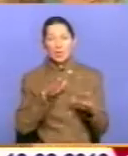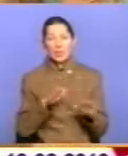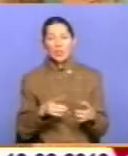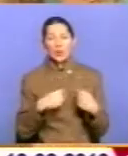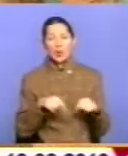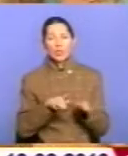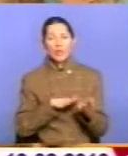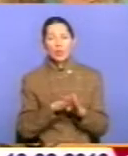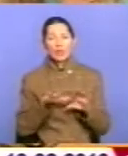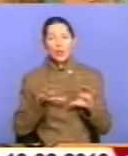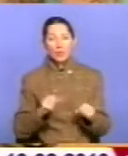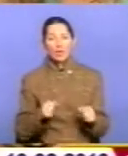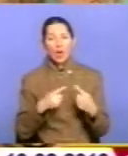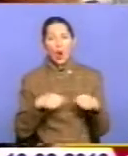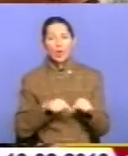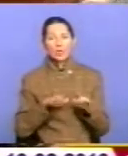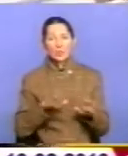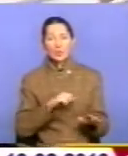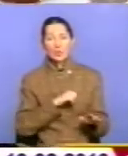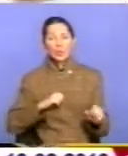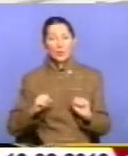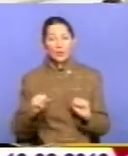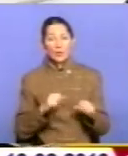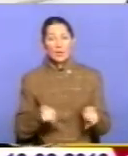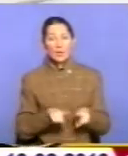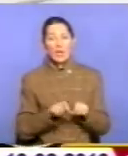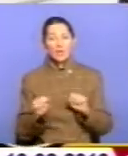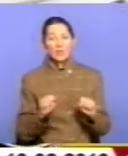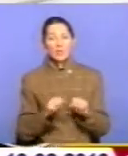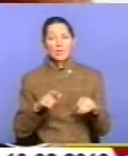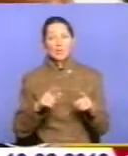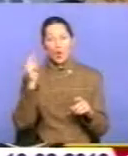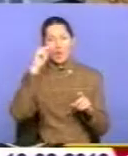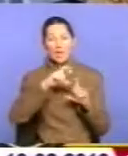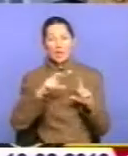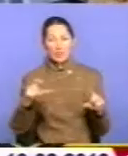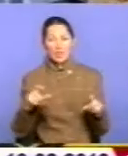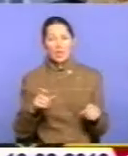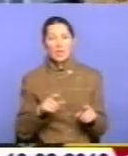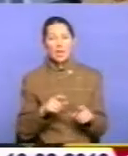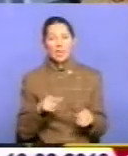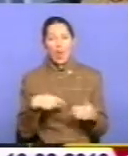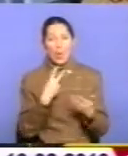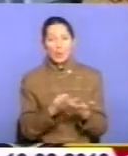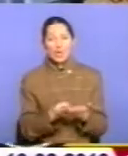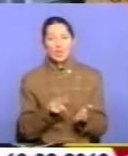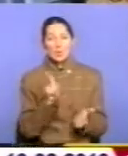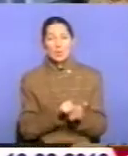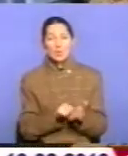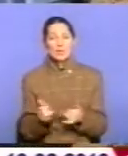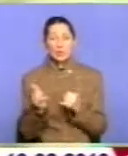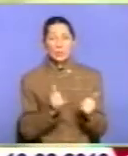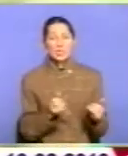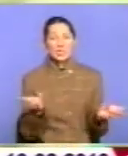виконавчої влади, органи місцевого самоврядування та керівництво загальноосвітніх закладів покладено зобов'язання забезпечити належні умови